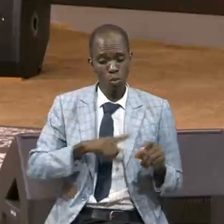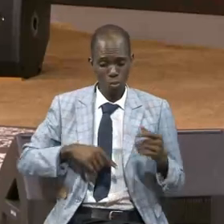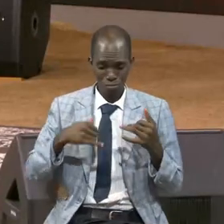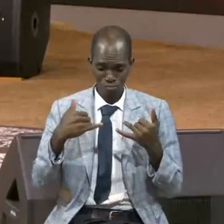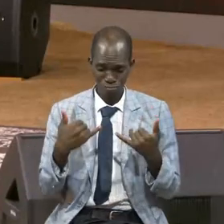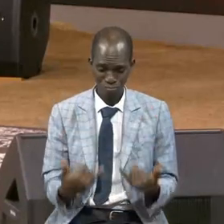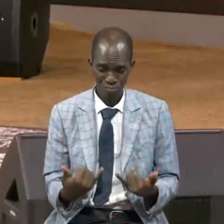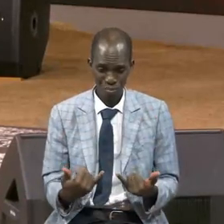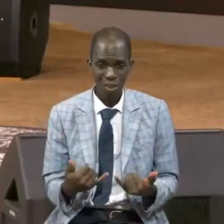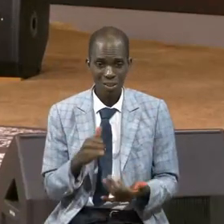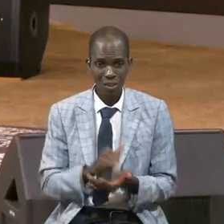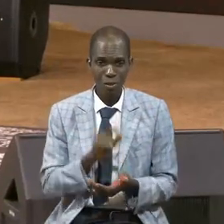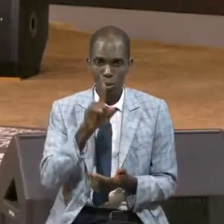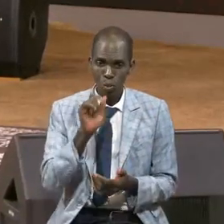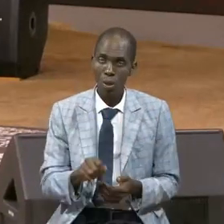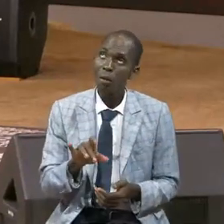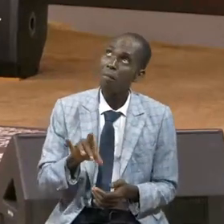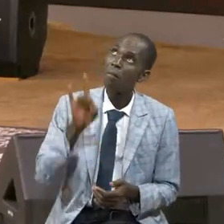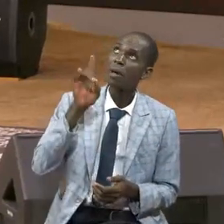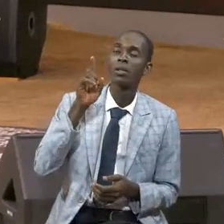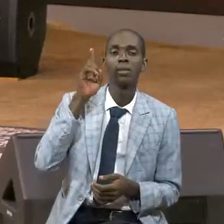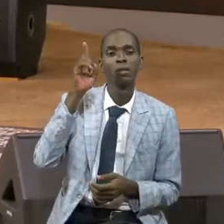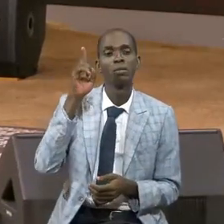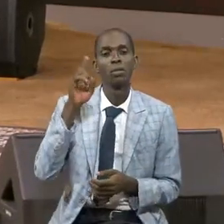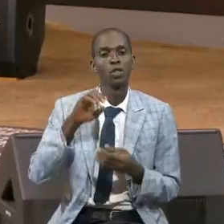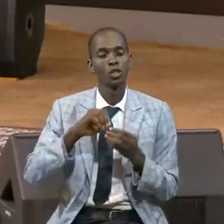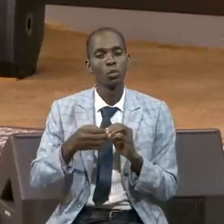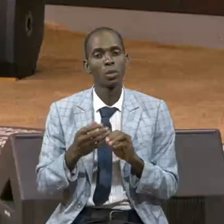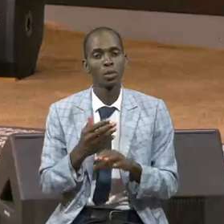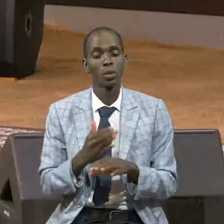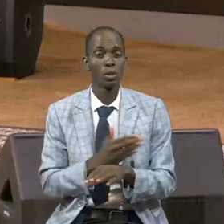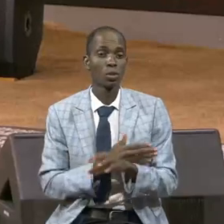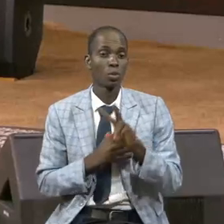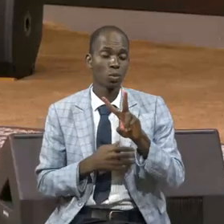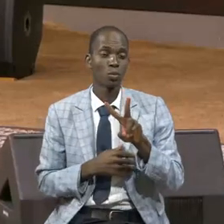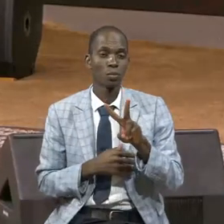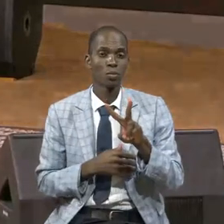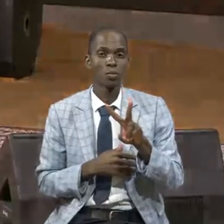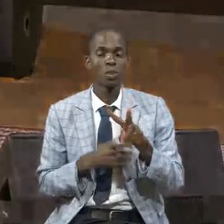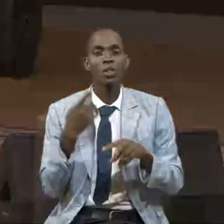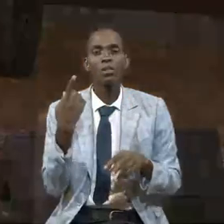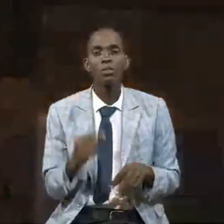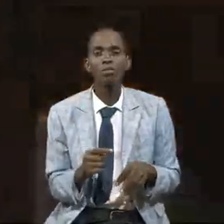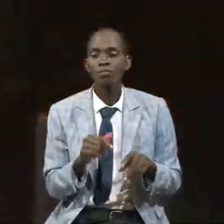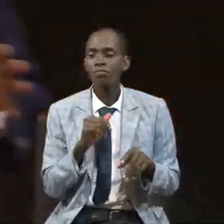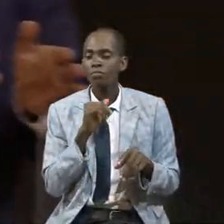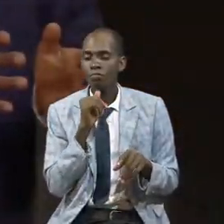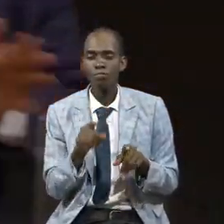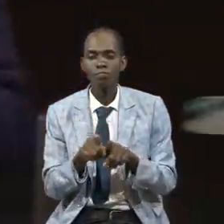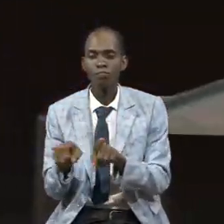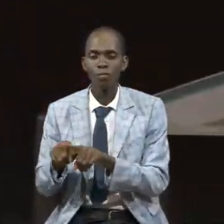Seigneur aujourd'hui pendant que vous pouvez le trouver. Voyons la deuxième partie ici.